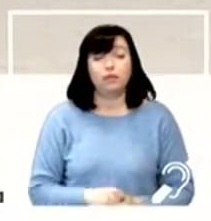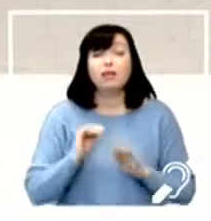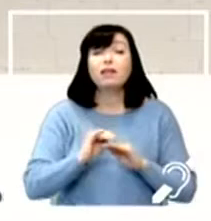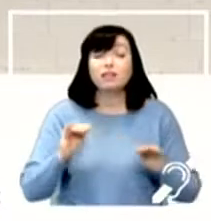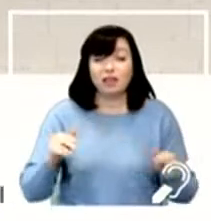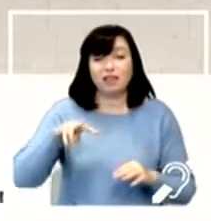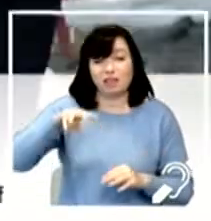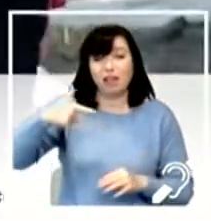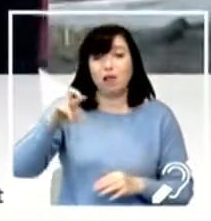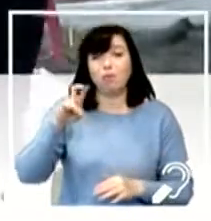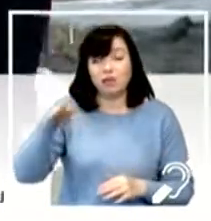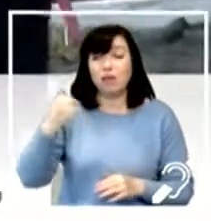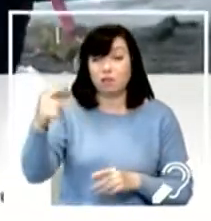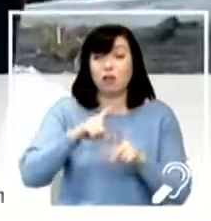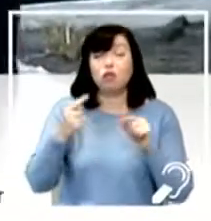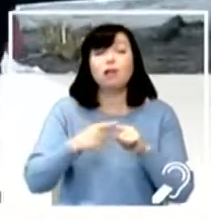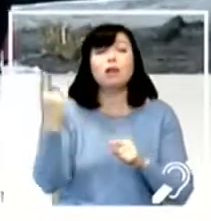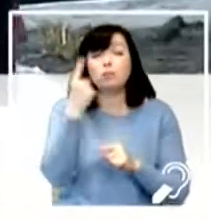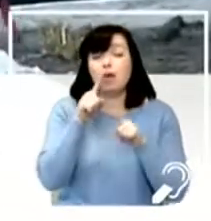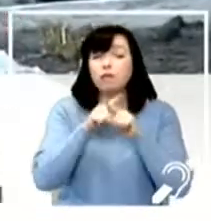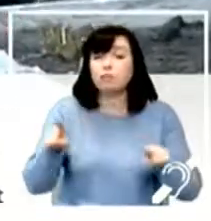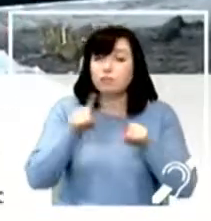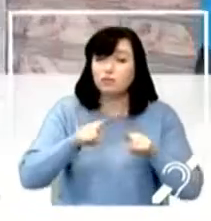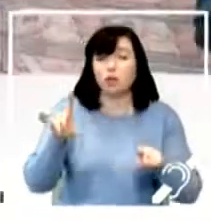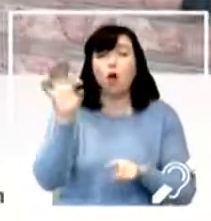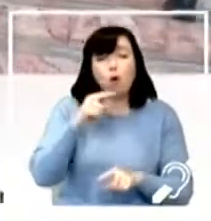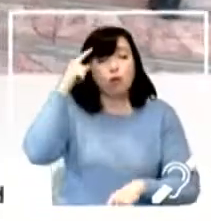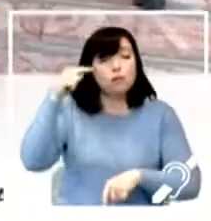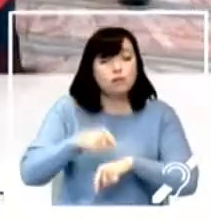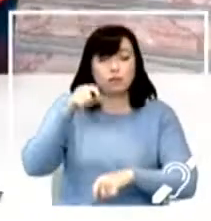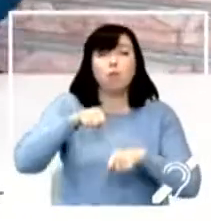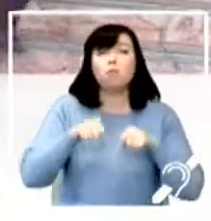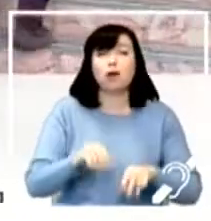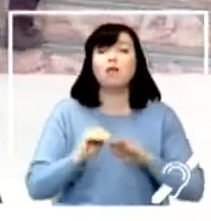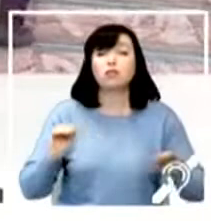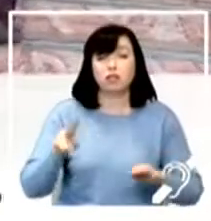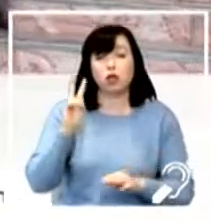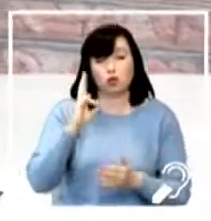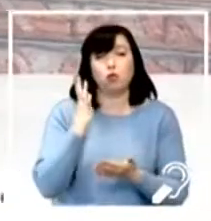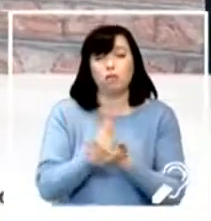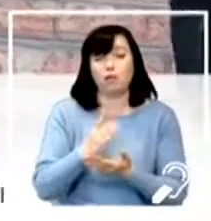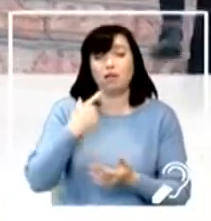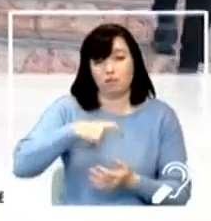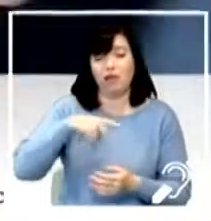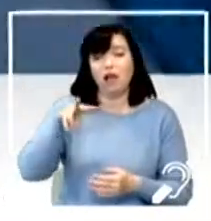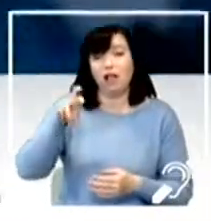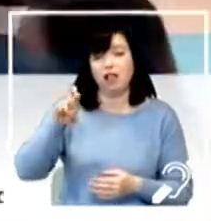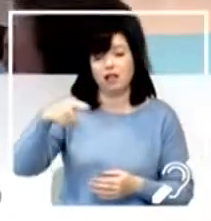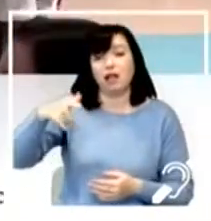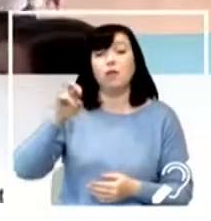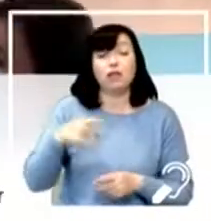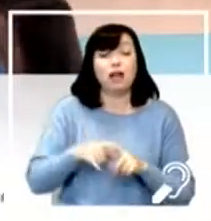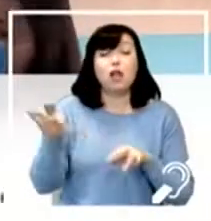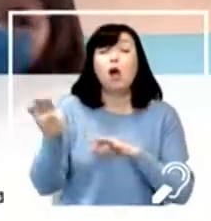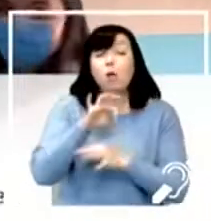Copiii LGBT în școala ta este prima campanie de conștientizare privind drepturile copiilor LGBT din Republica Moldova. Proiectul se va desfășura